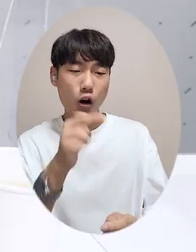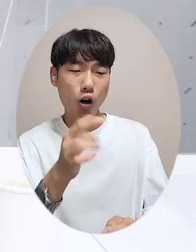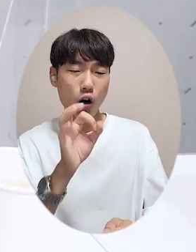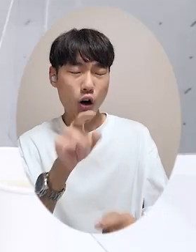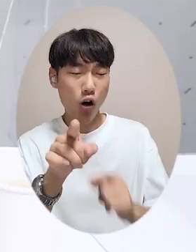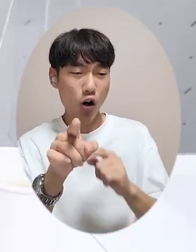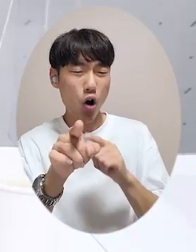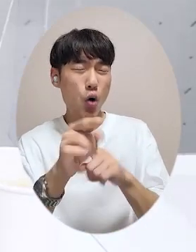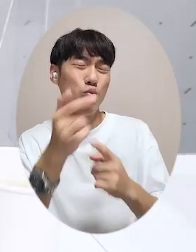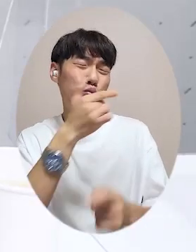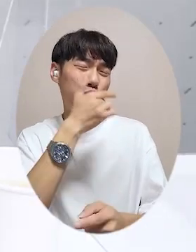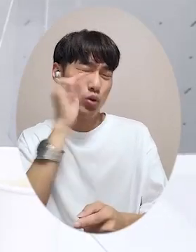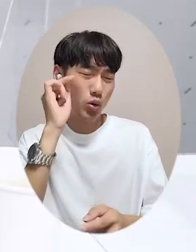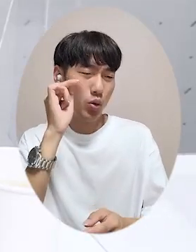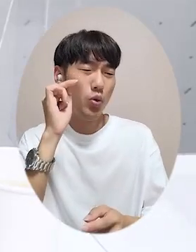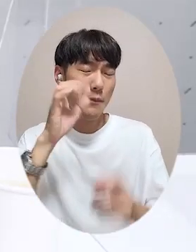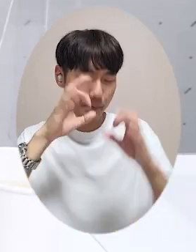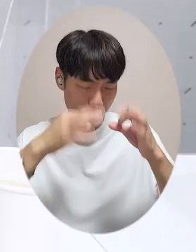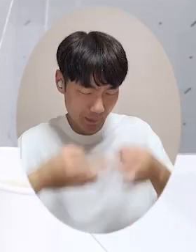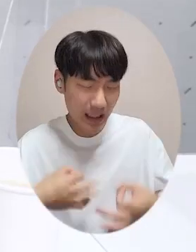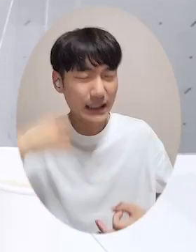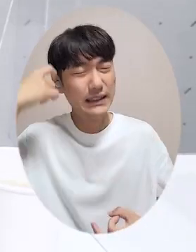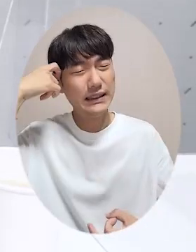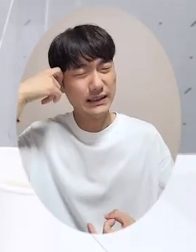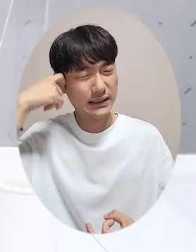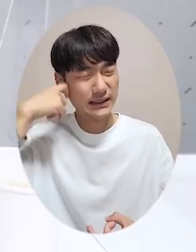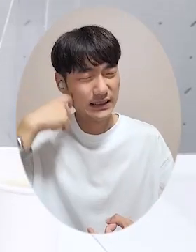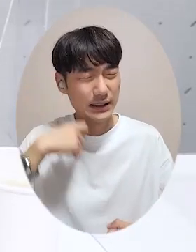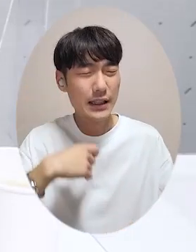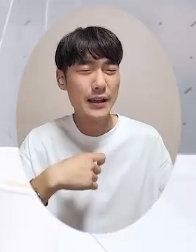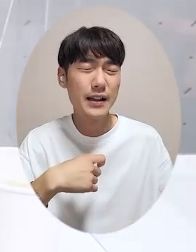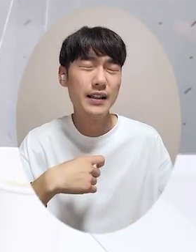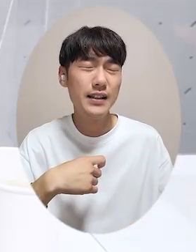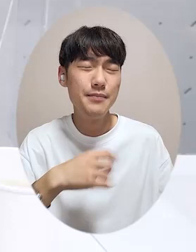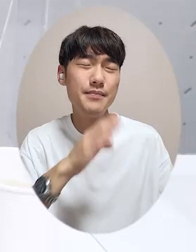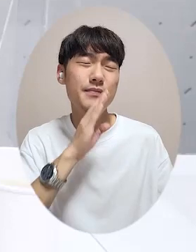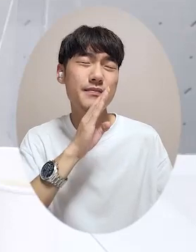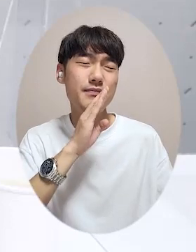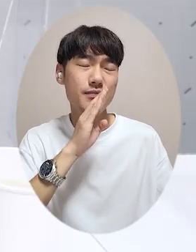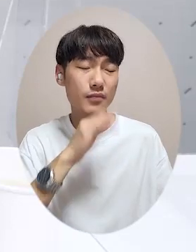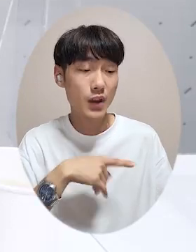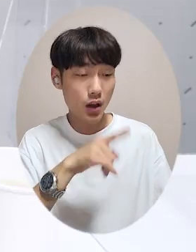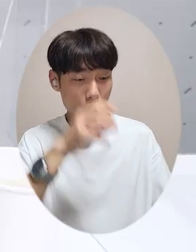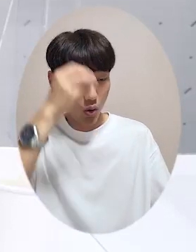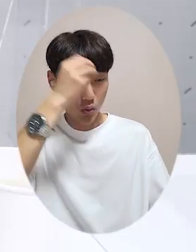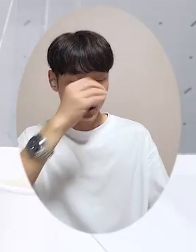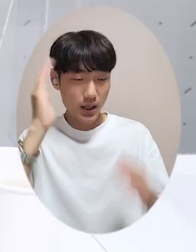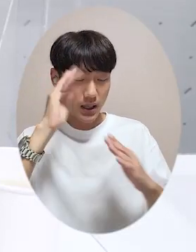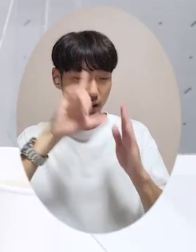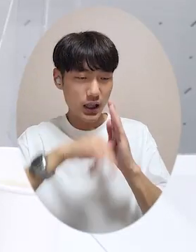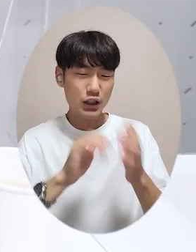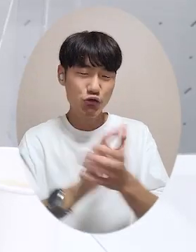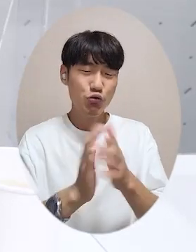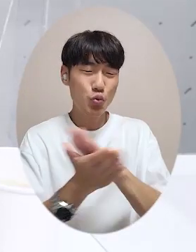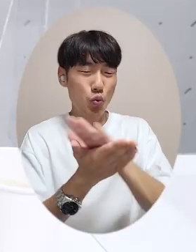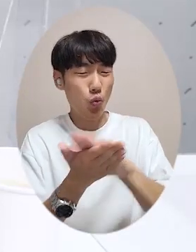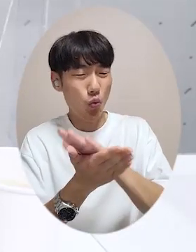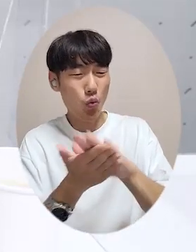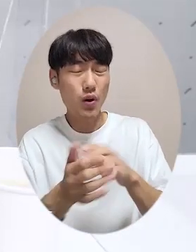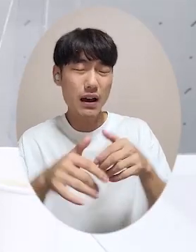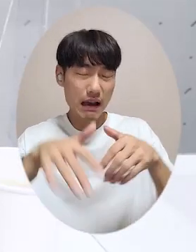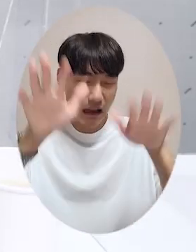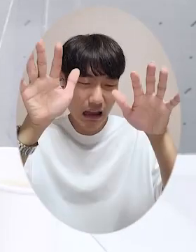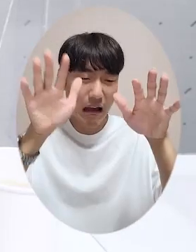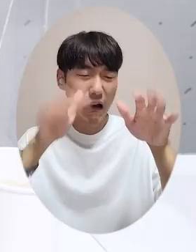그래서 네네. 항상 저도 막 그런 언어의 부족함을 많이 느끼긴 하는데 그래도 고등학교 나이 때 친구들이랑 놀고 싶고 막